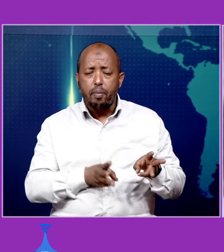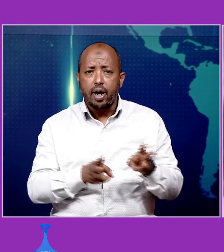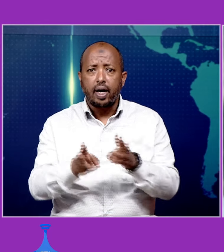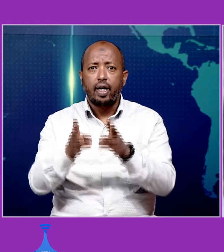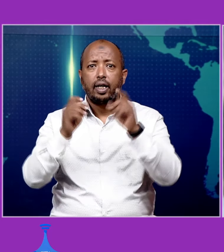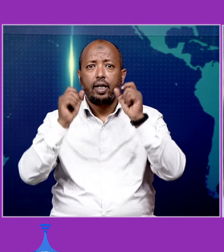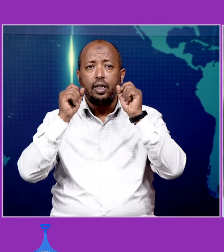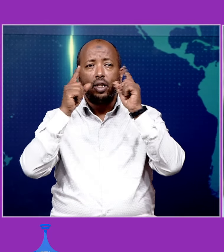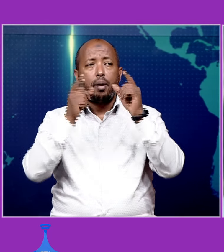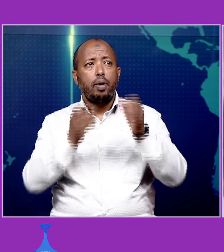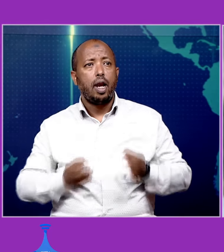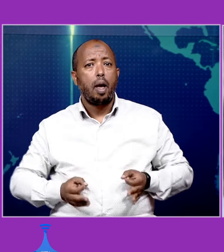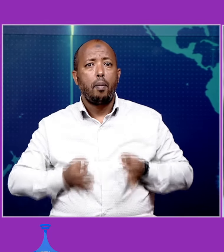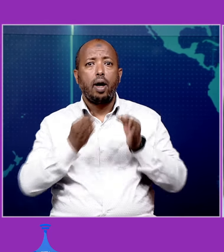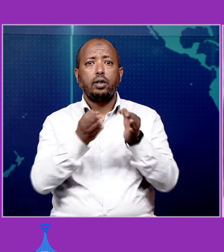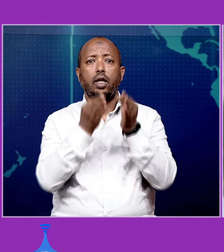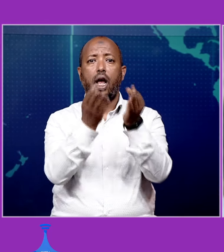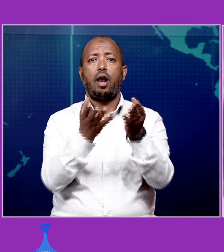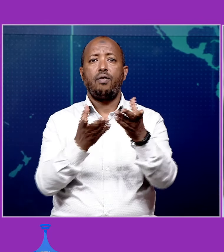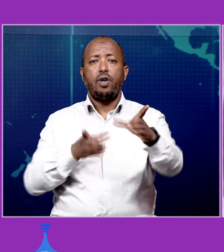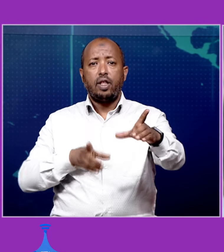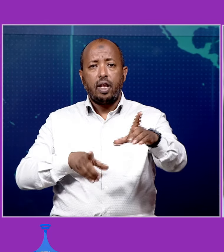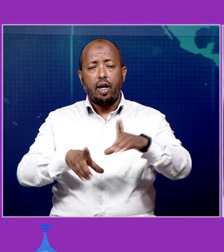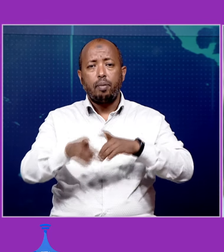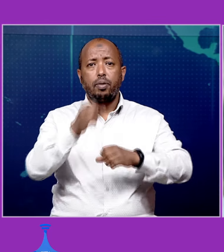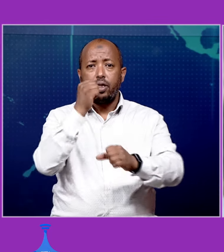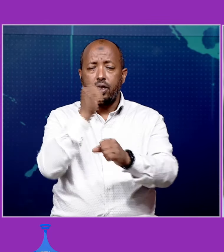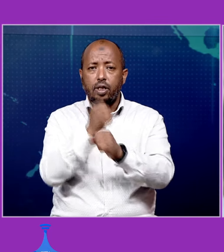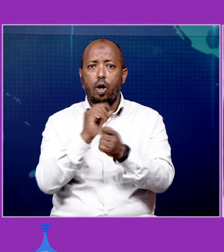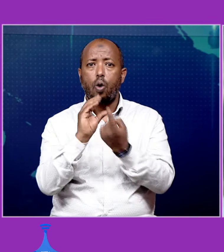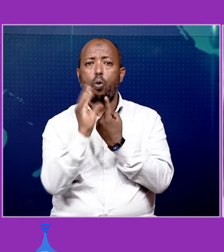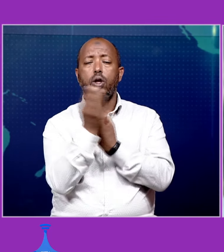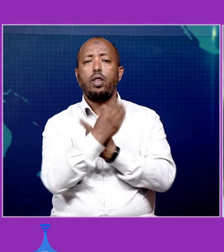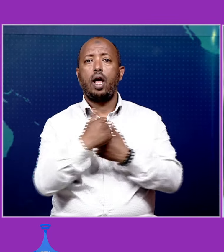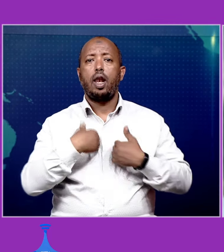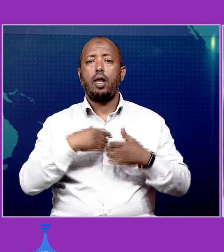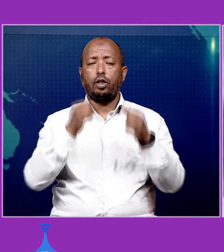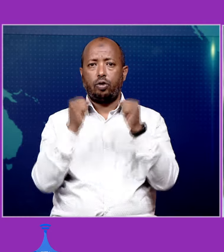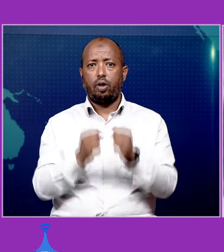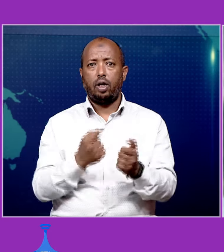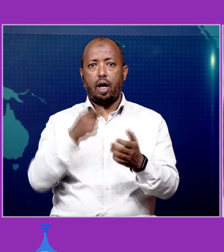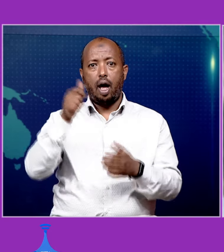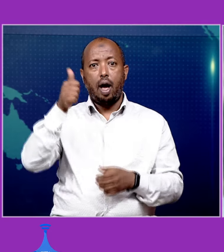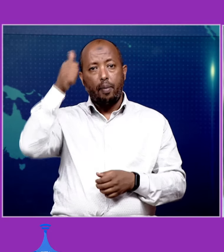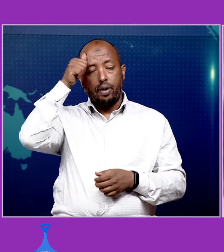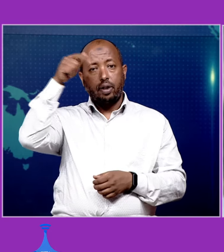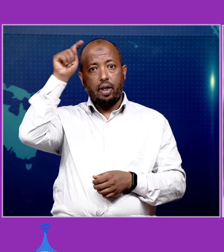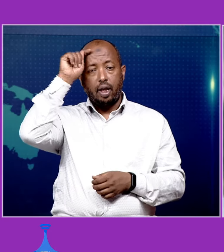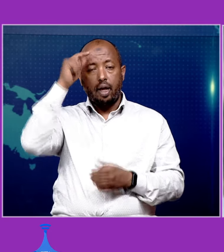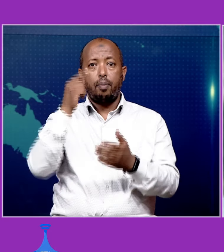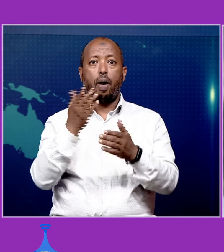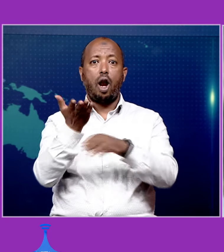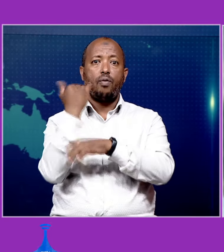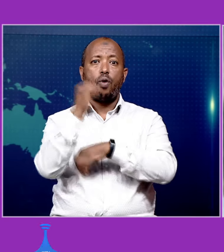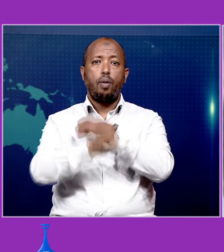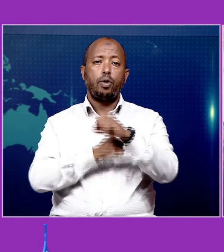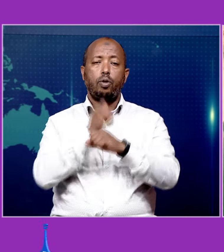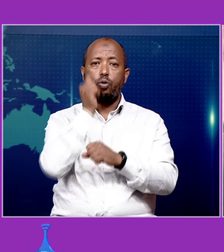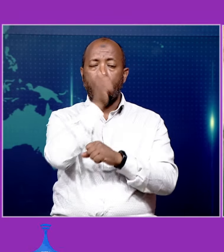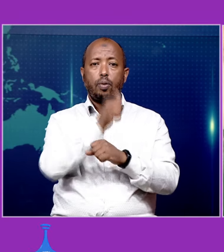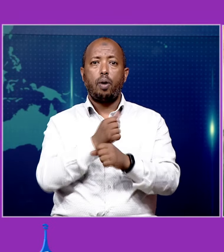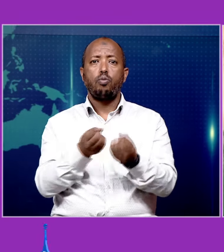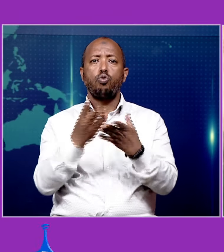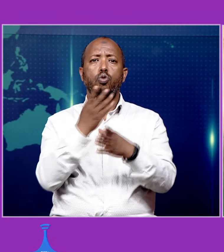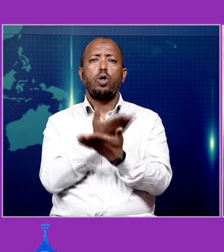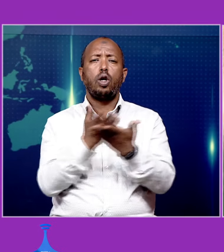እንዲገነዘብ እንዲረዳ ያደረግንበት ኩነት ነው ለማለት ይቻላል። አምባሳደር ታዬ ባለፉት ዓመታት በኢትዮጵያ ላይ በርካታ